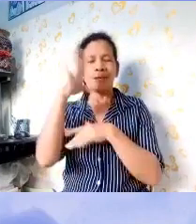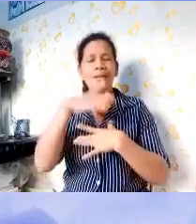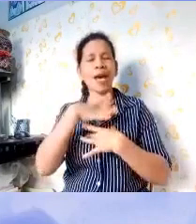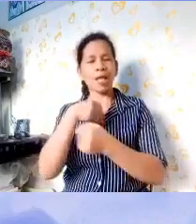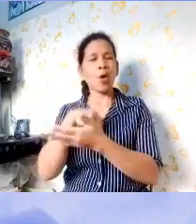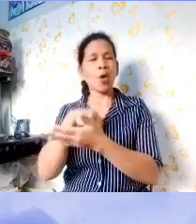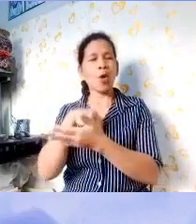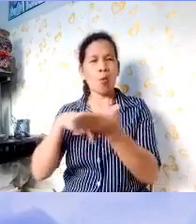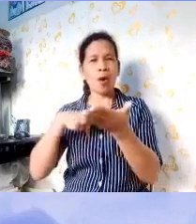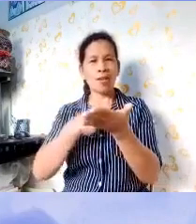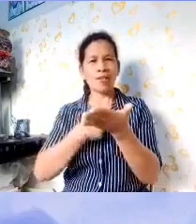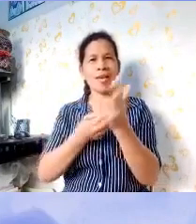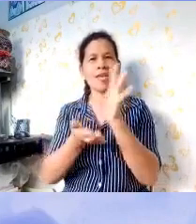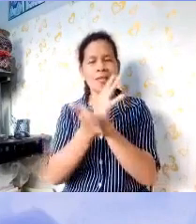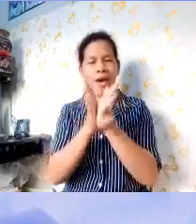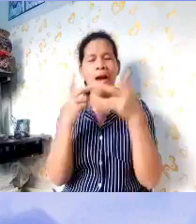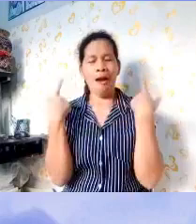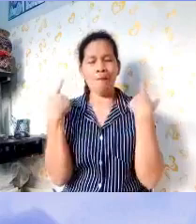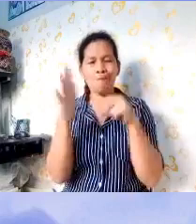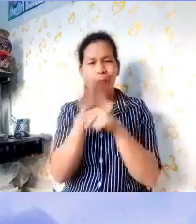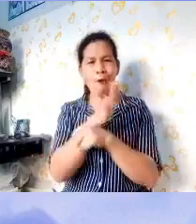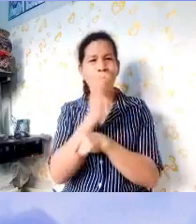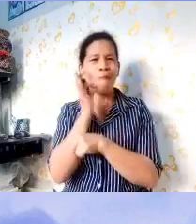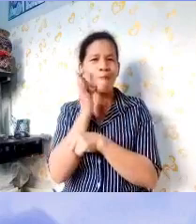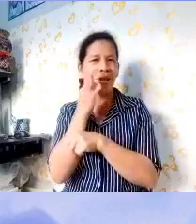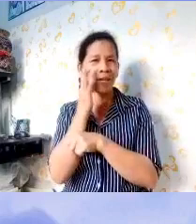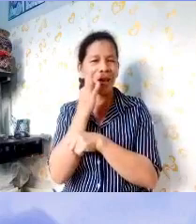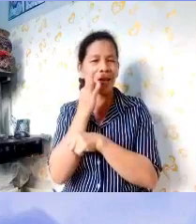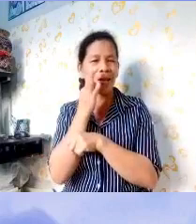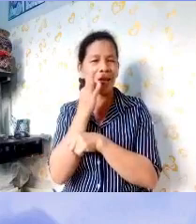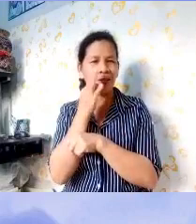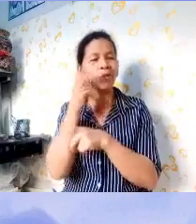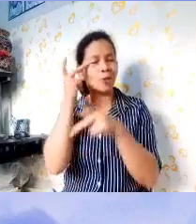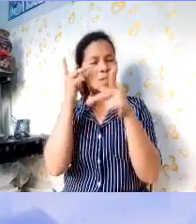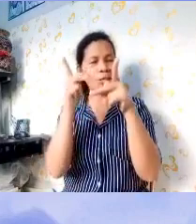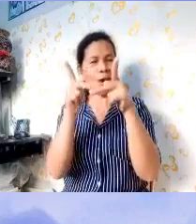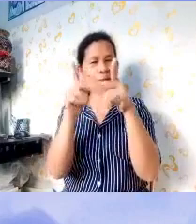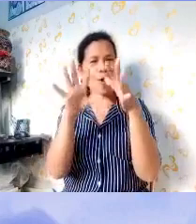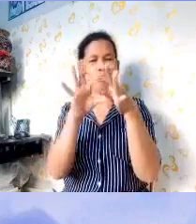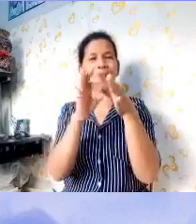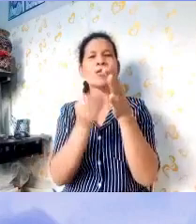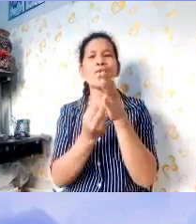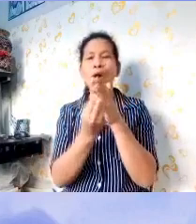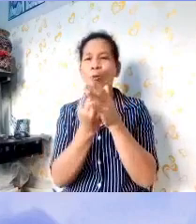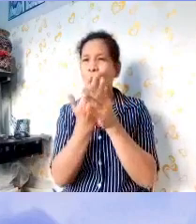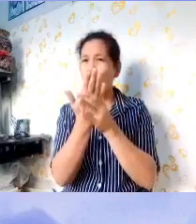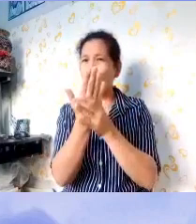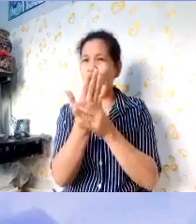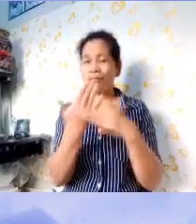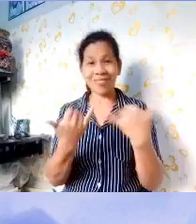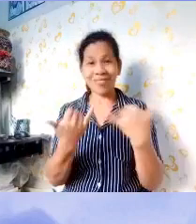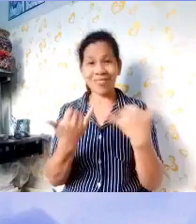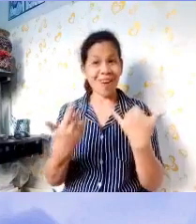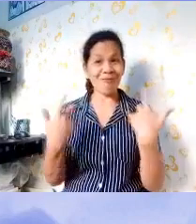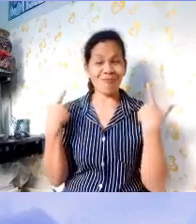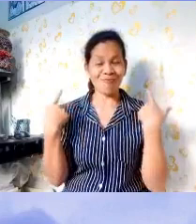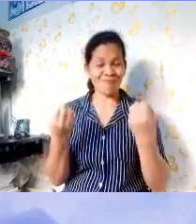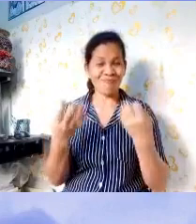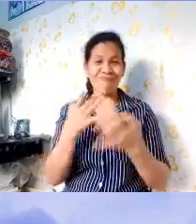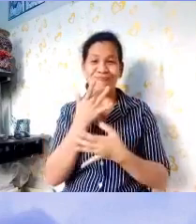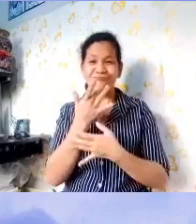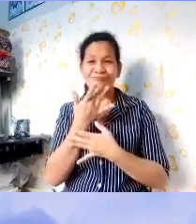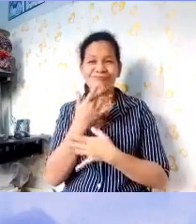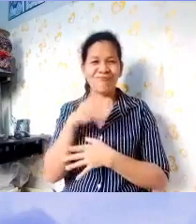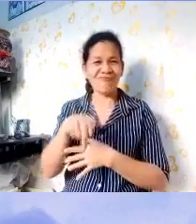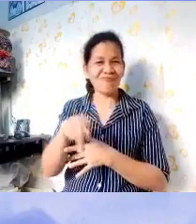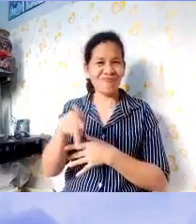maging mabunga, no? Kasi yun po ang purpose ng paglago, no? At sa ating mga halaman, lalo na ngayon, marami sa ating